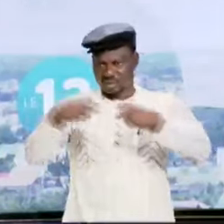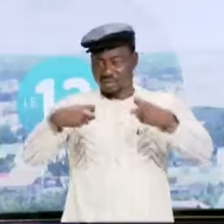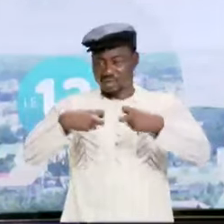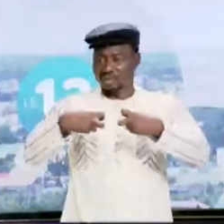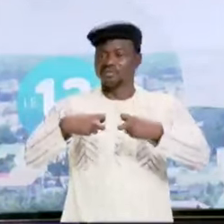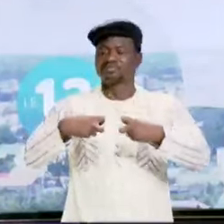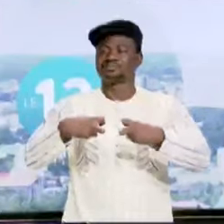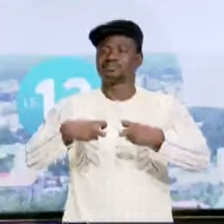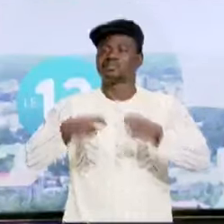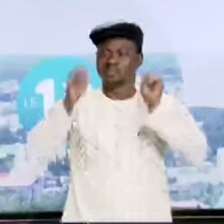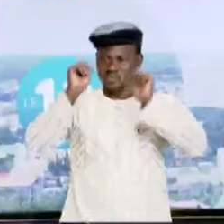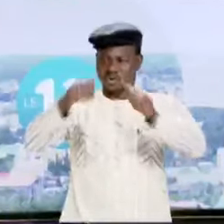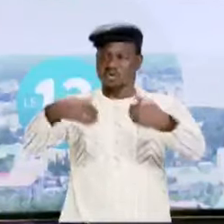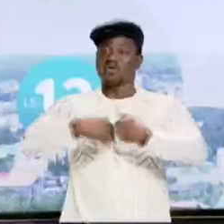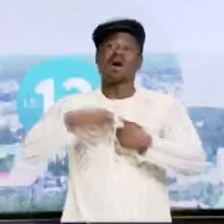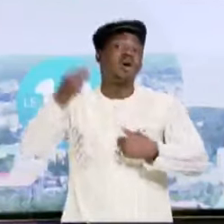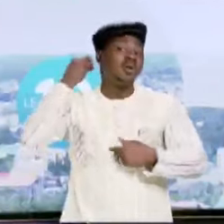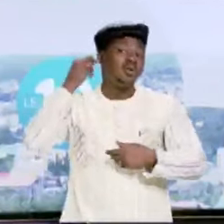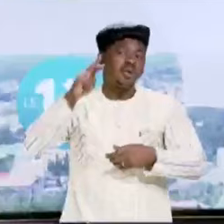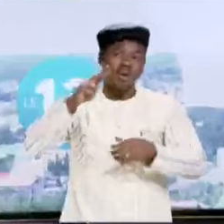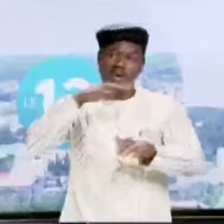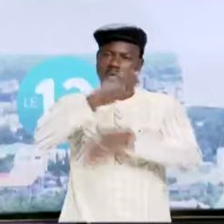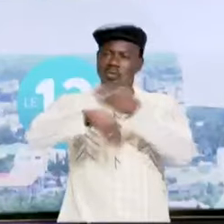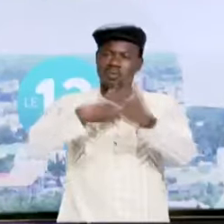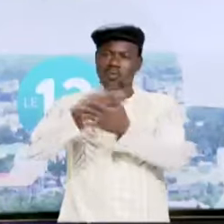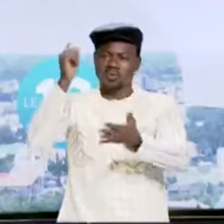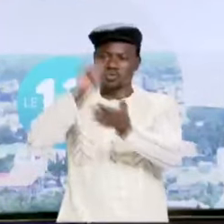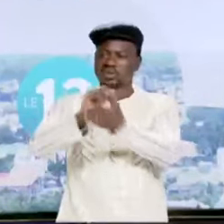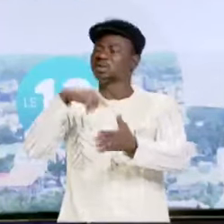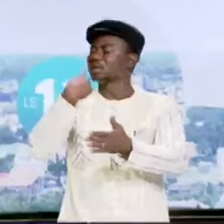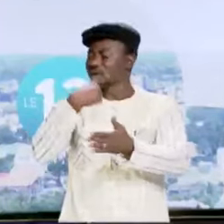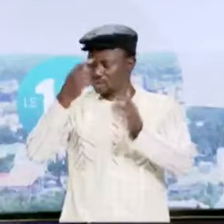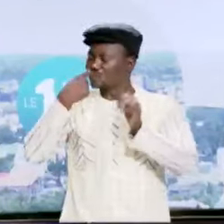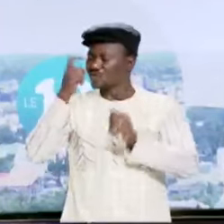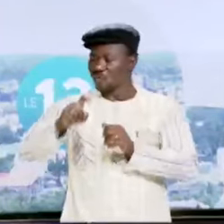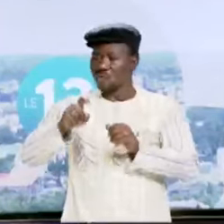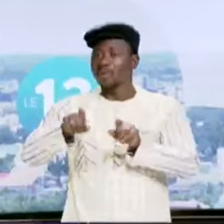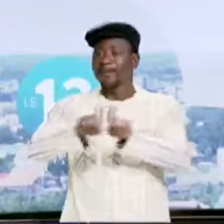peut avoir de l'or, on peut avoir tout ce qu'il faut, mais si on n'a pas l'information